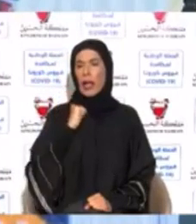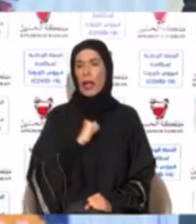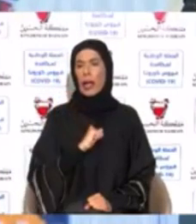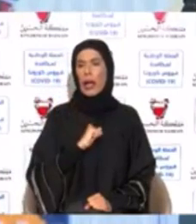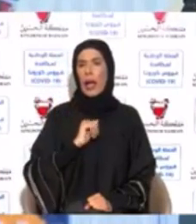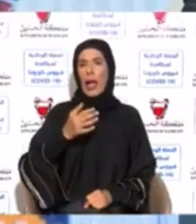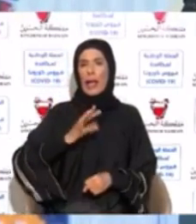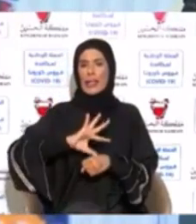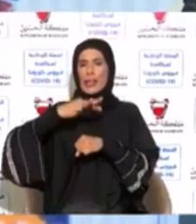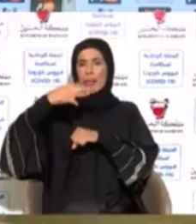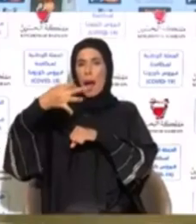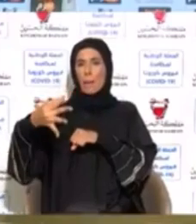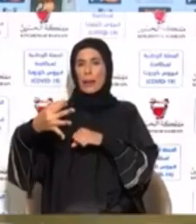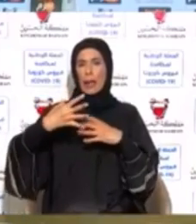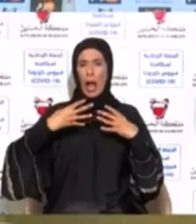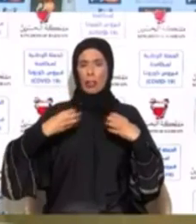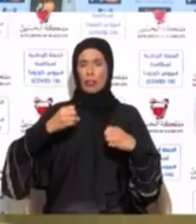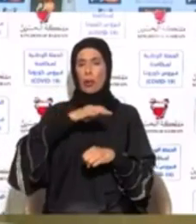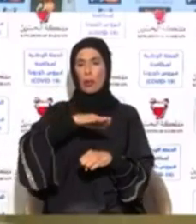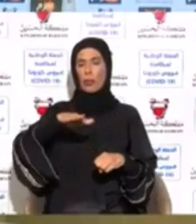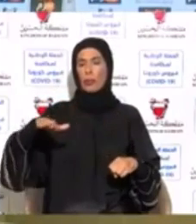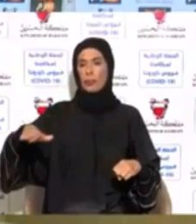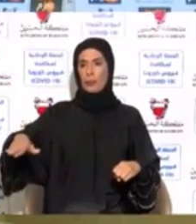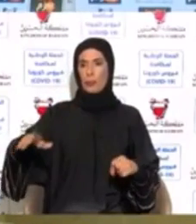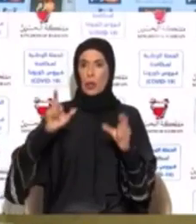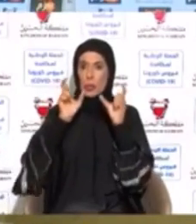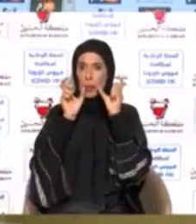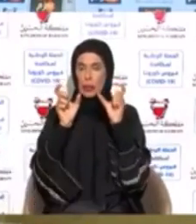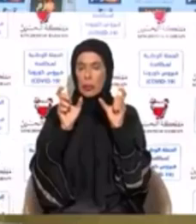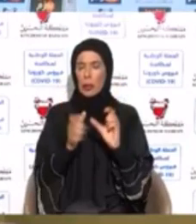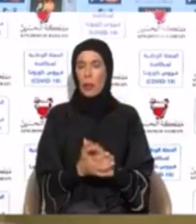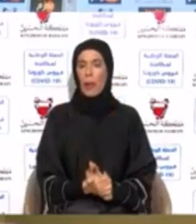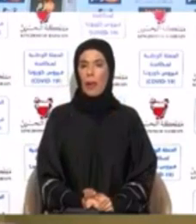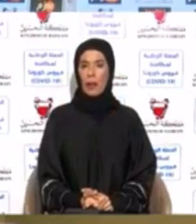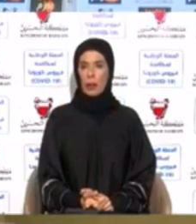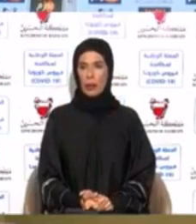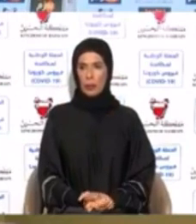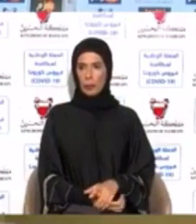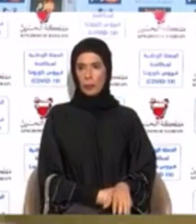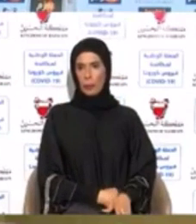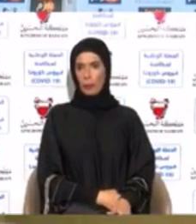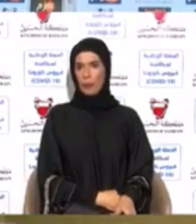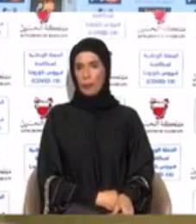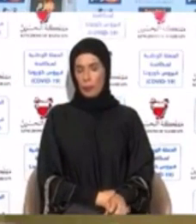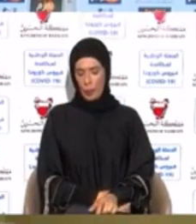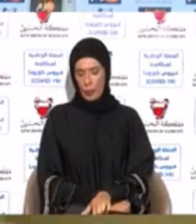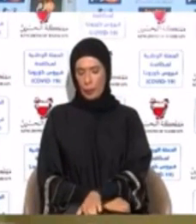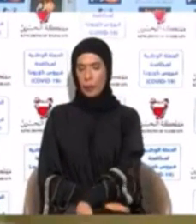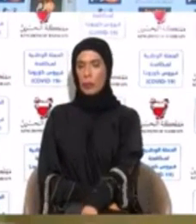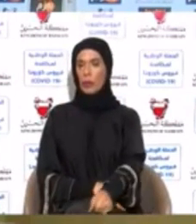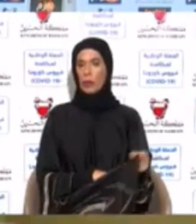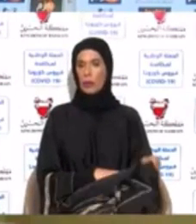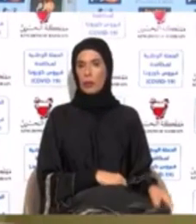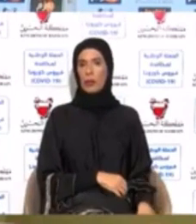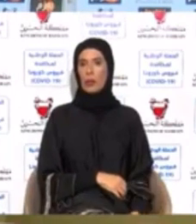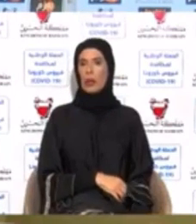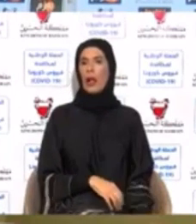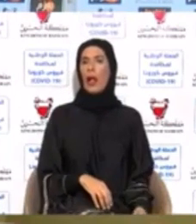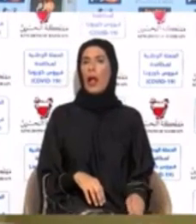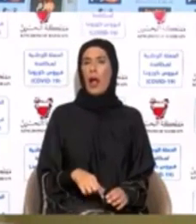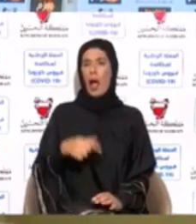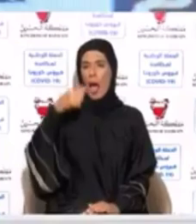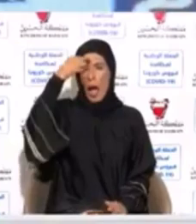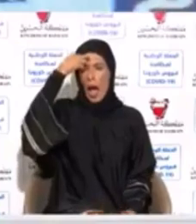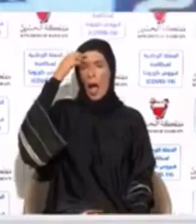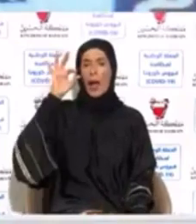الأطفال بكوفيد 19 والتي يجب الانتباه لها؟ شكرا جزيلا على السؤال. بالنسبة للأعراض